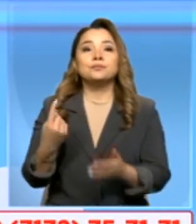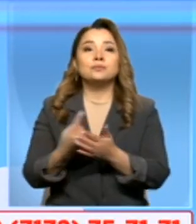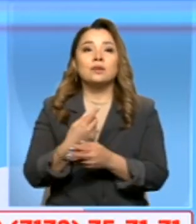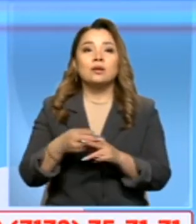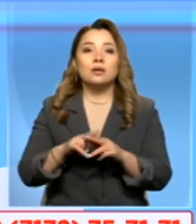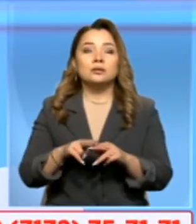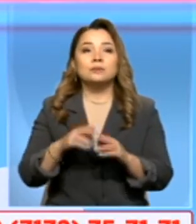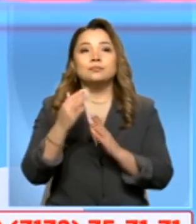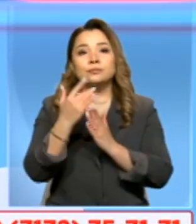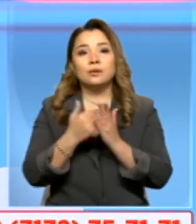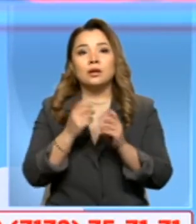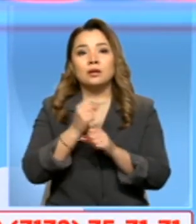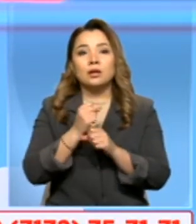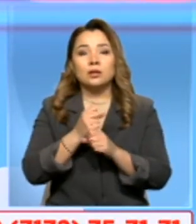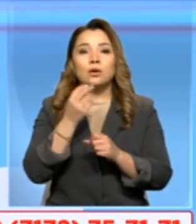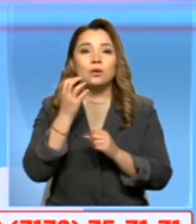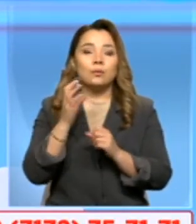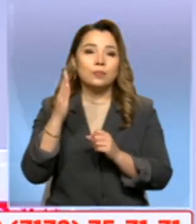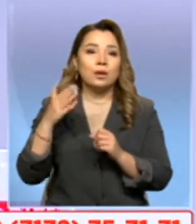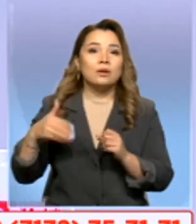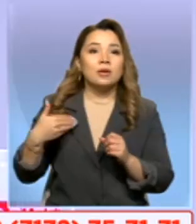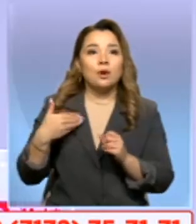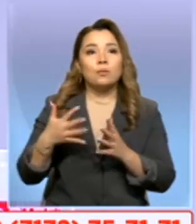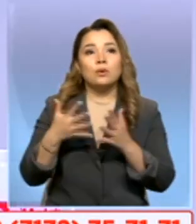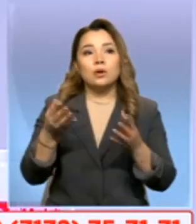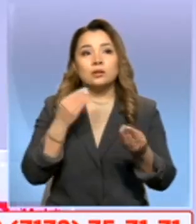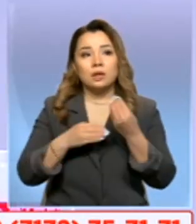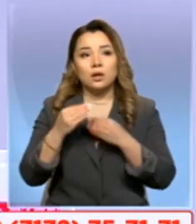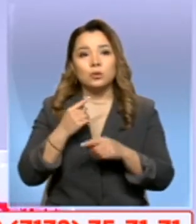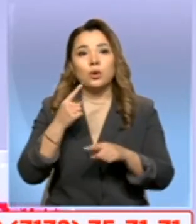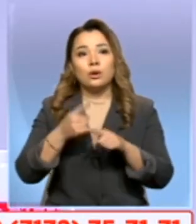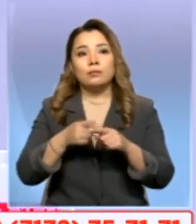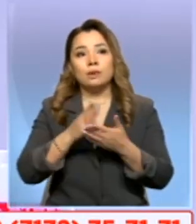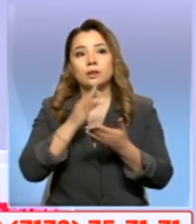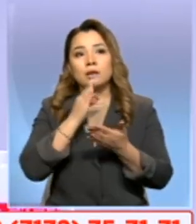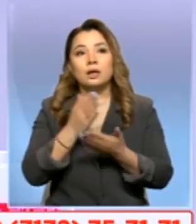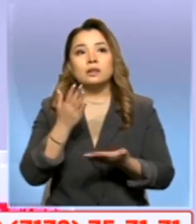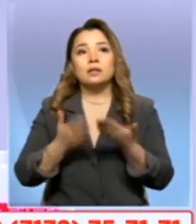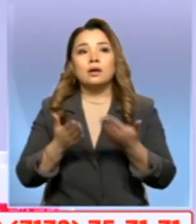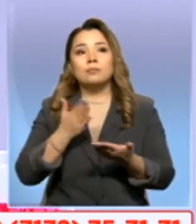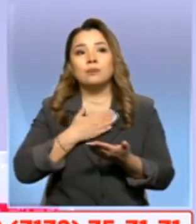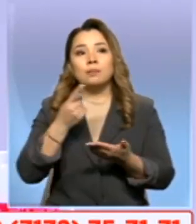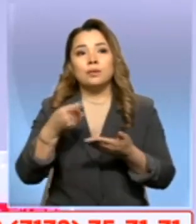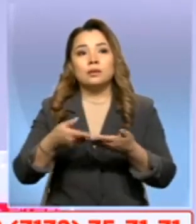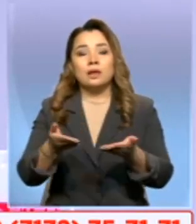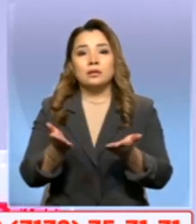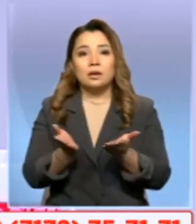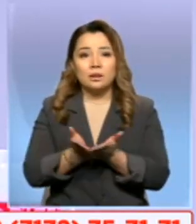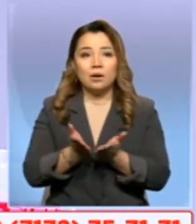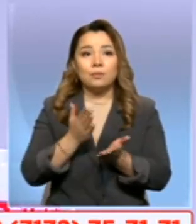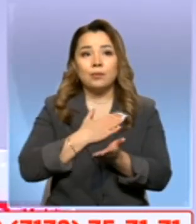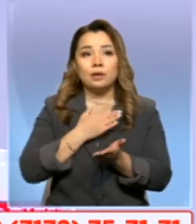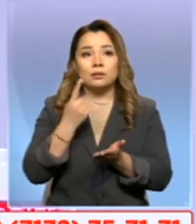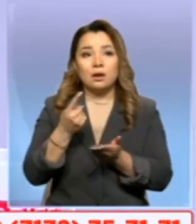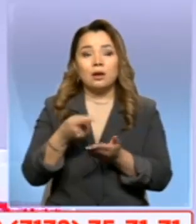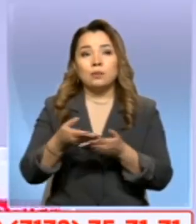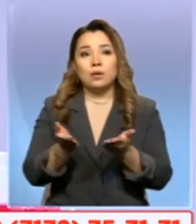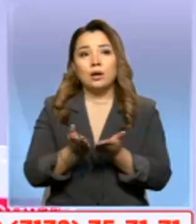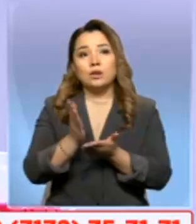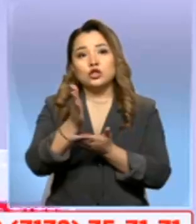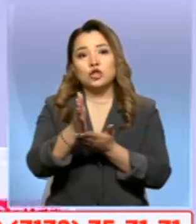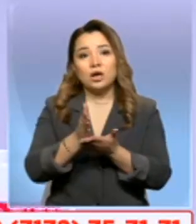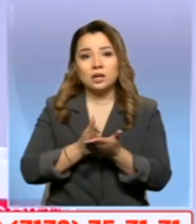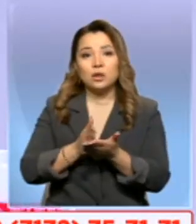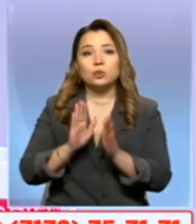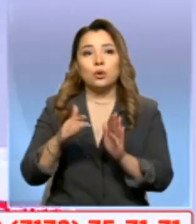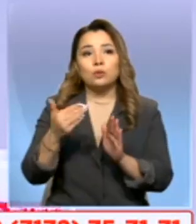рационымызға көкөністер мен жеміс жидектерді көбірек мөлшерде қосатын болсақ, егер де бізде мынау бір тарелка болатын болса, тарелкамыздың тең